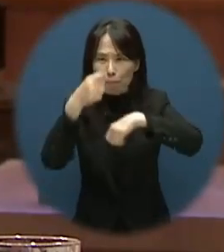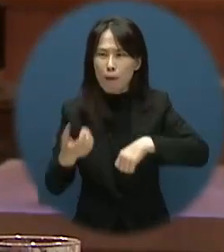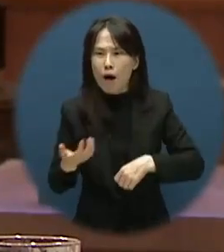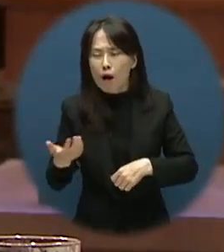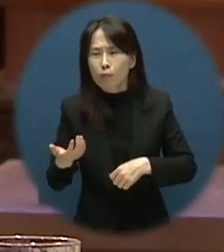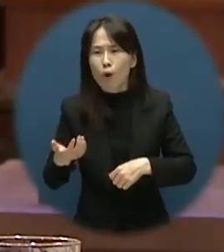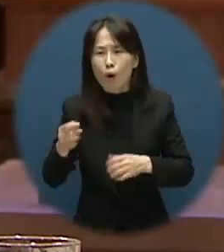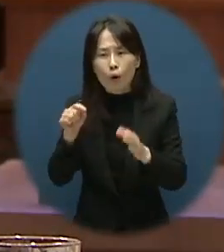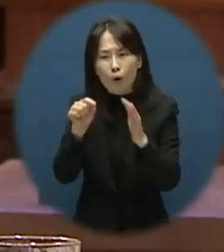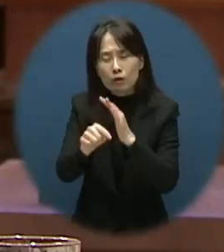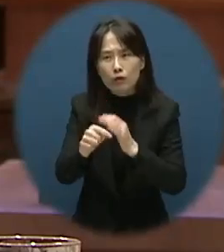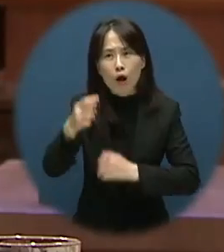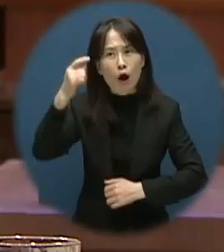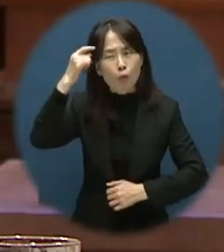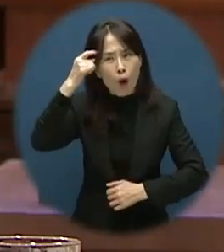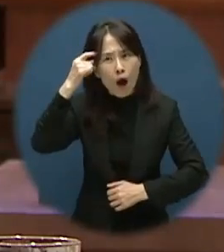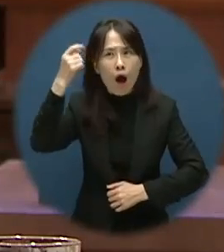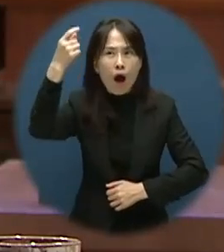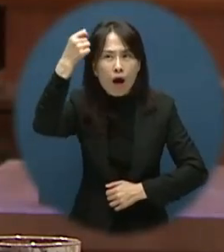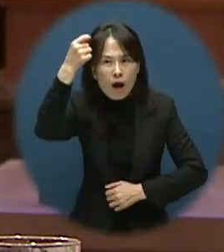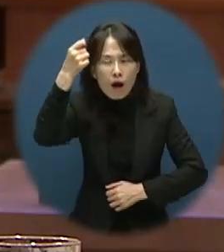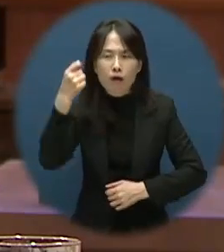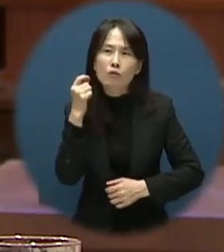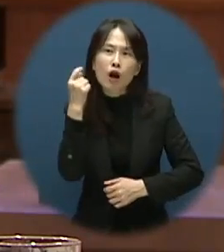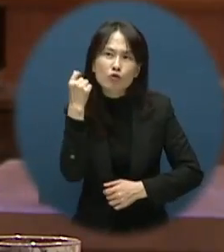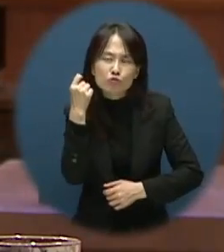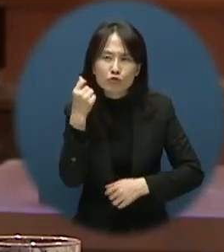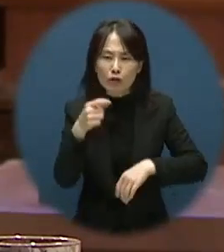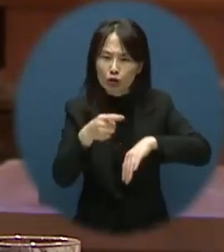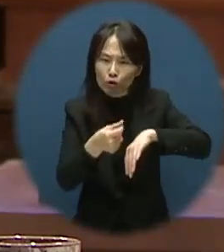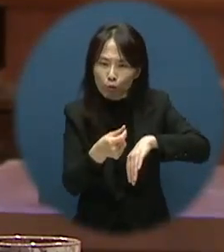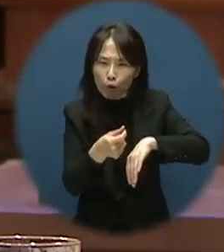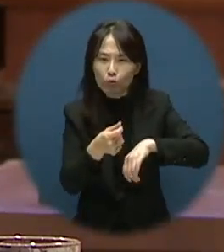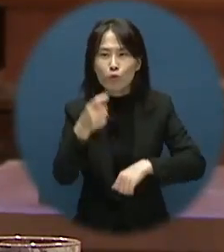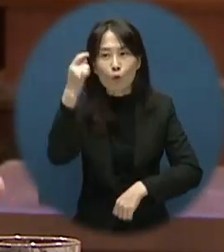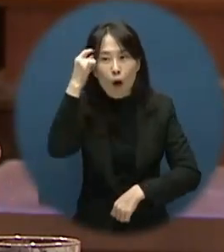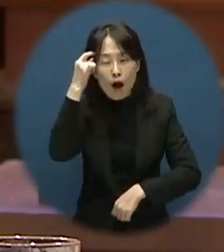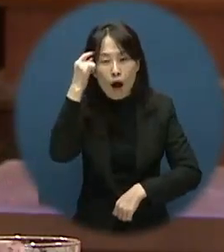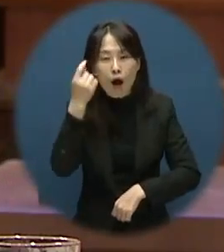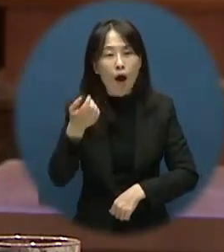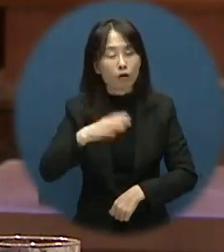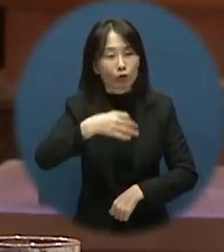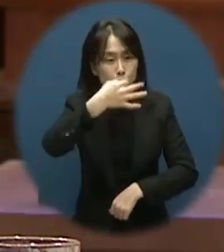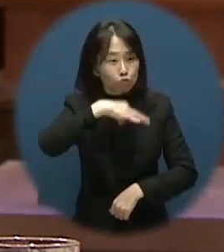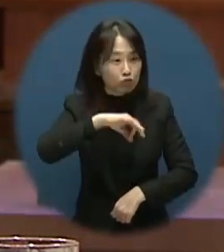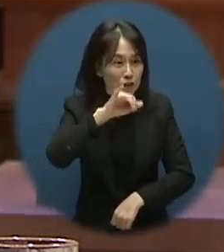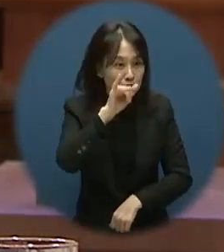왜 머리에다가 뭐 손에다가 뭘 꽂나. 근데 효과가 있더라.